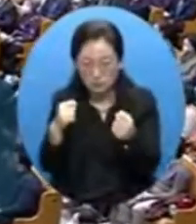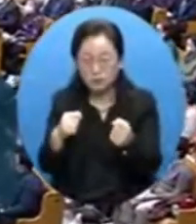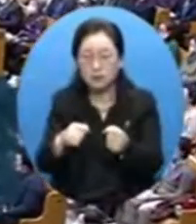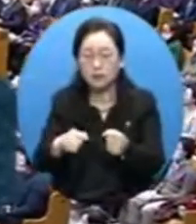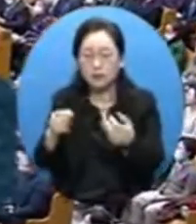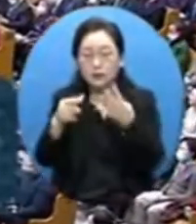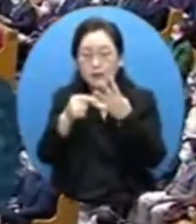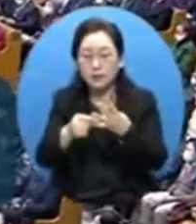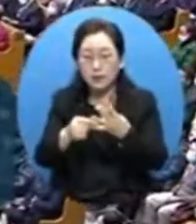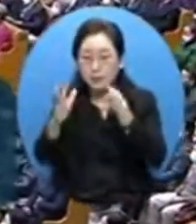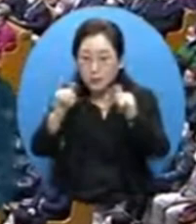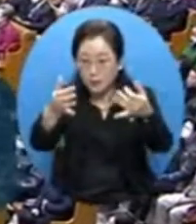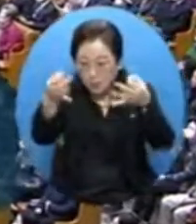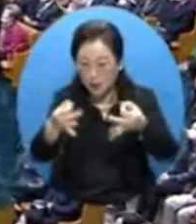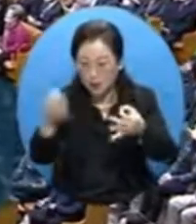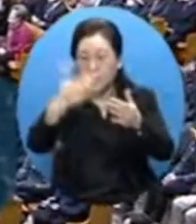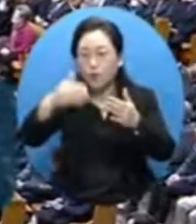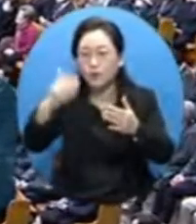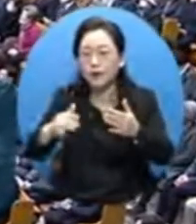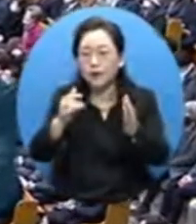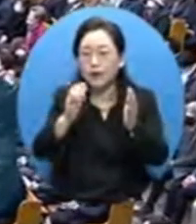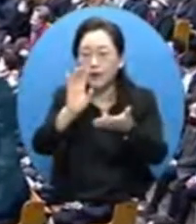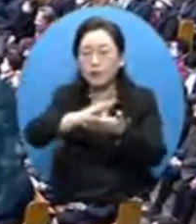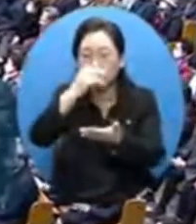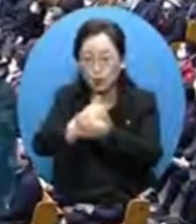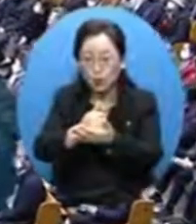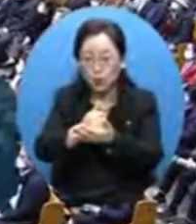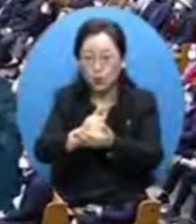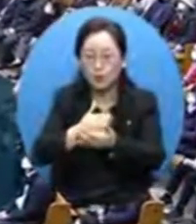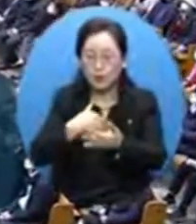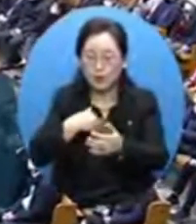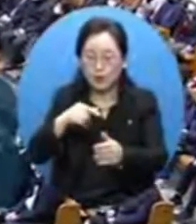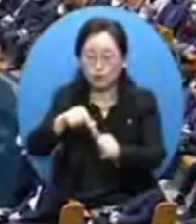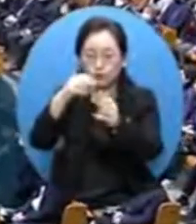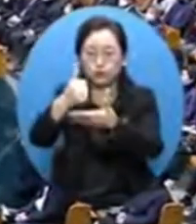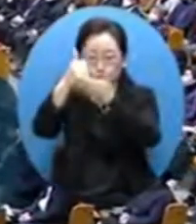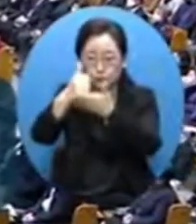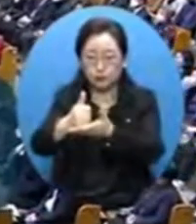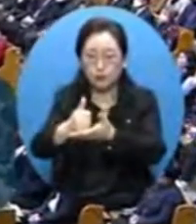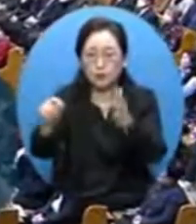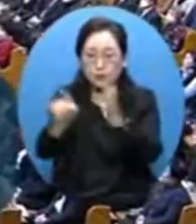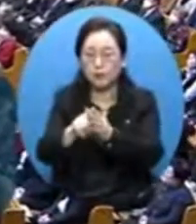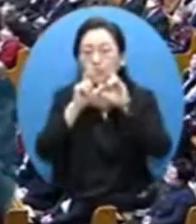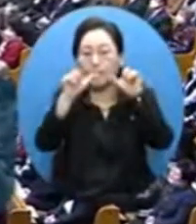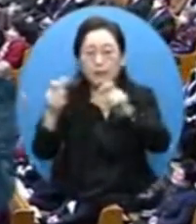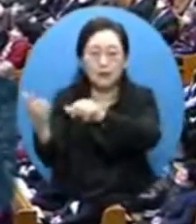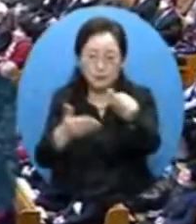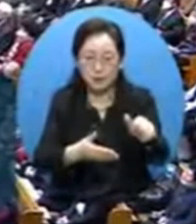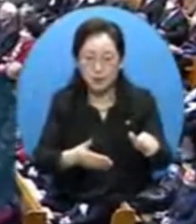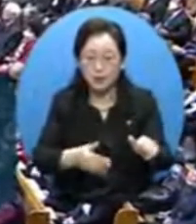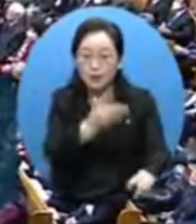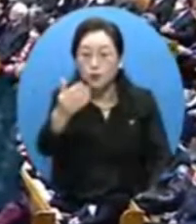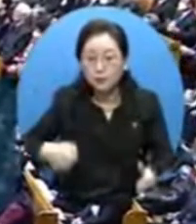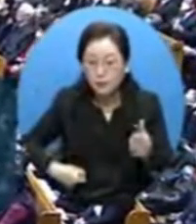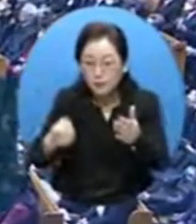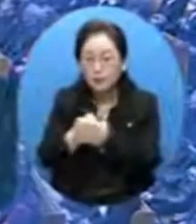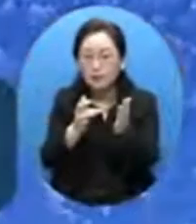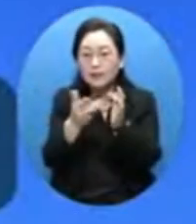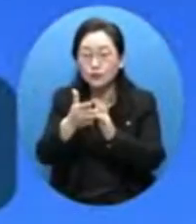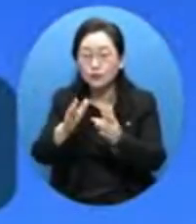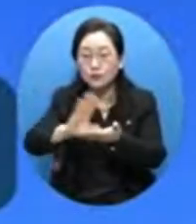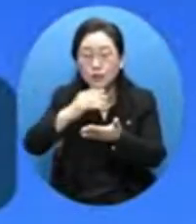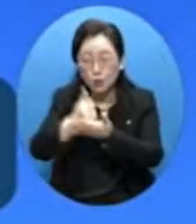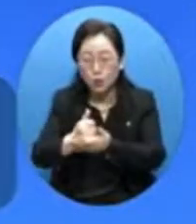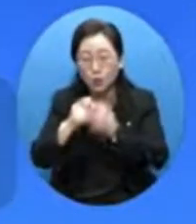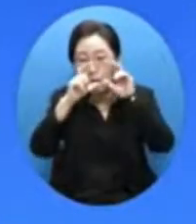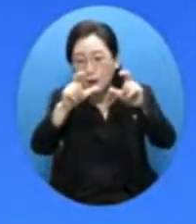앞에서 공개적으로 그리스도를 개인의 구주로 고백하라. 담대하게 예수님을 고백하시기 바랍니다. 예수님을 고백하는 것을